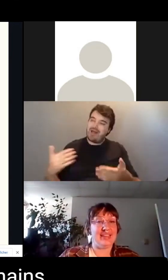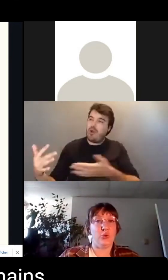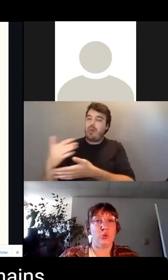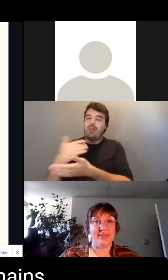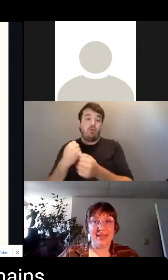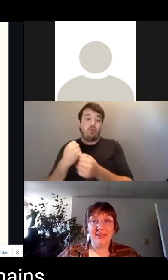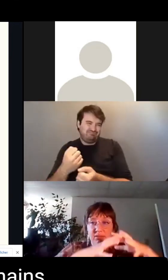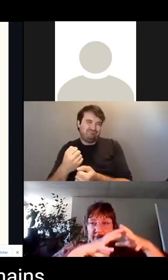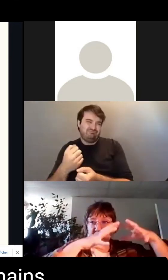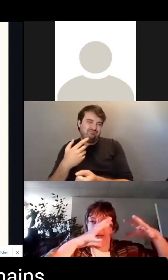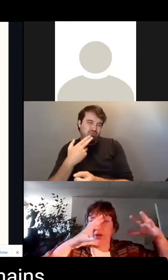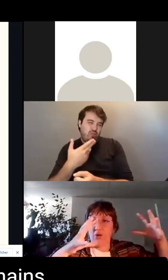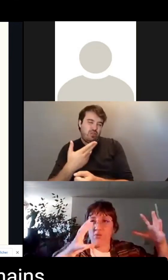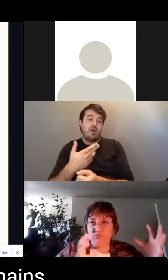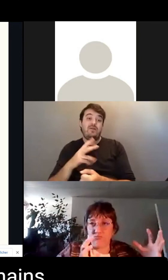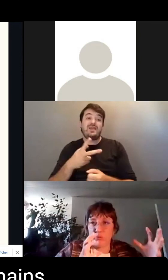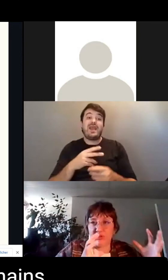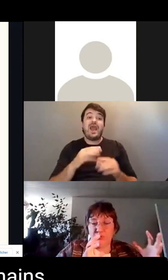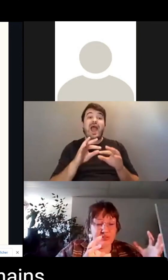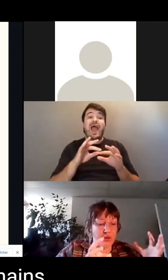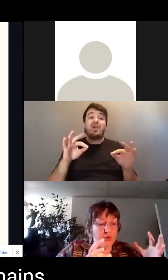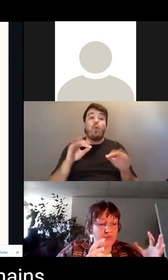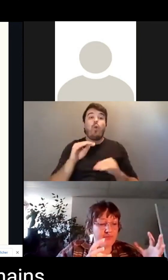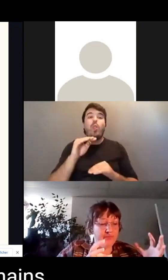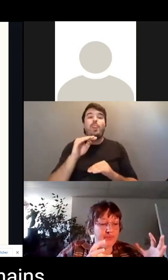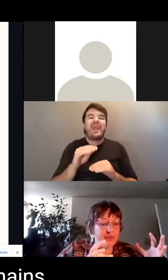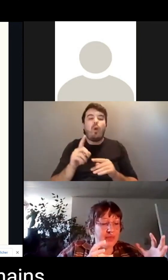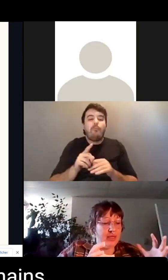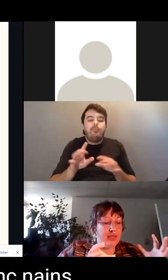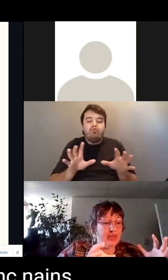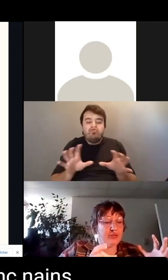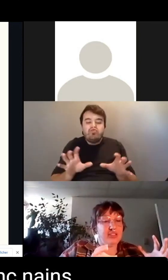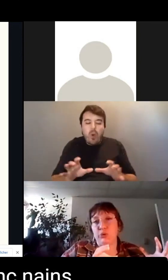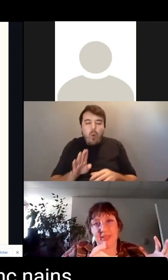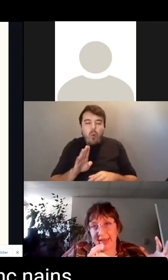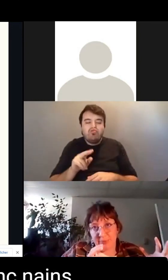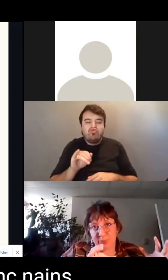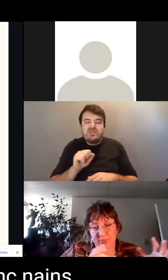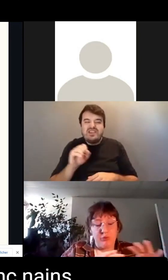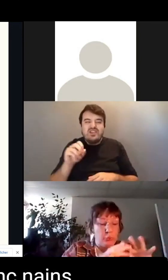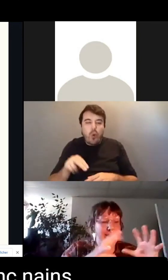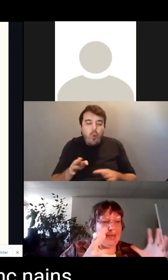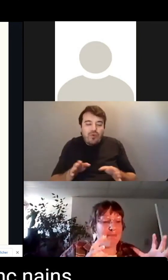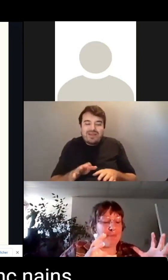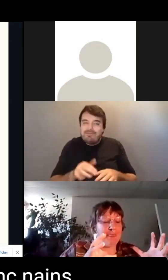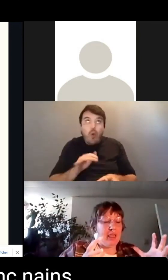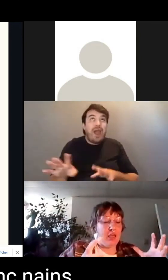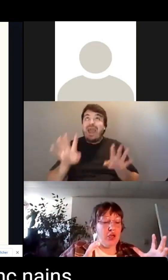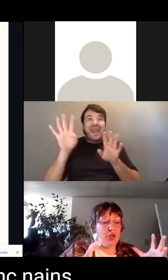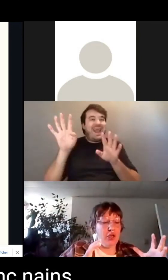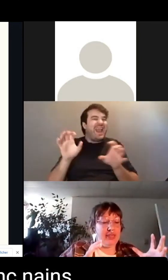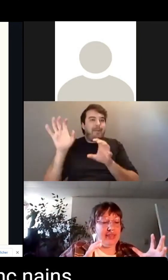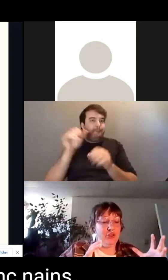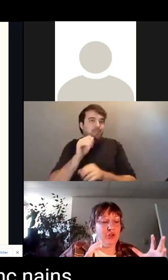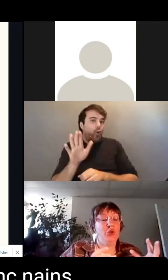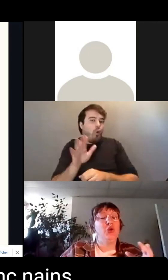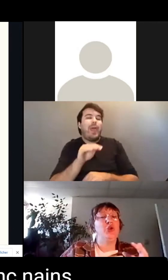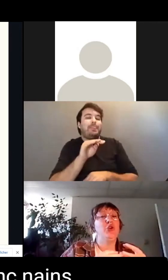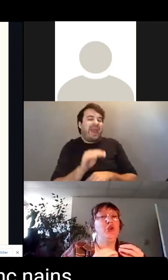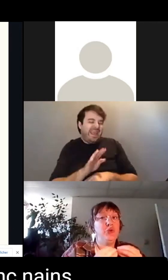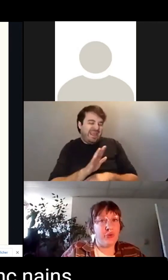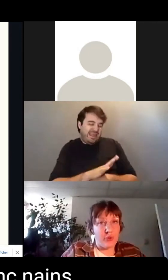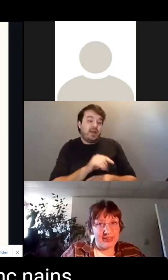des haricots nains, qui vont faire comme un petit buisson, là, ça, c'est ceux qui ne grimpent pas. Donc, nains, ils